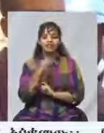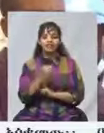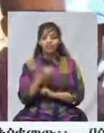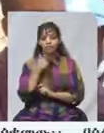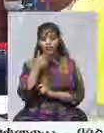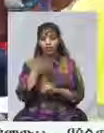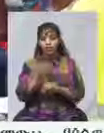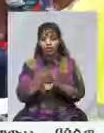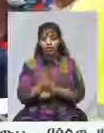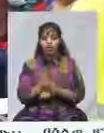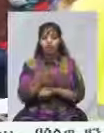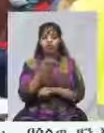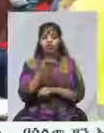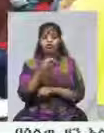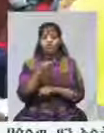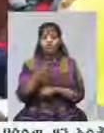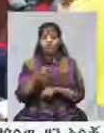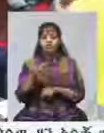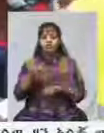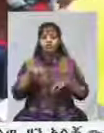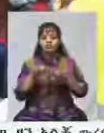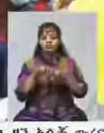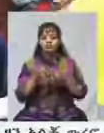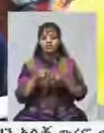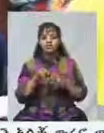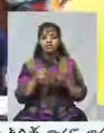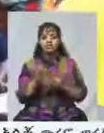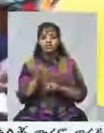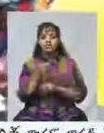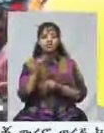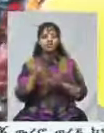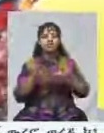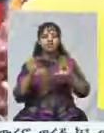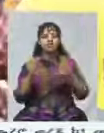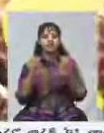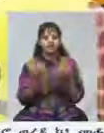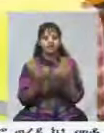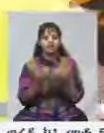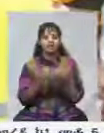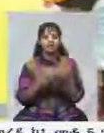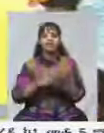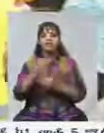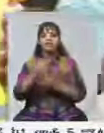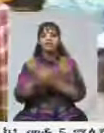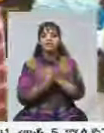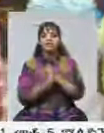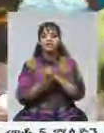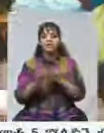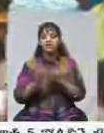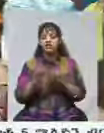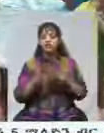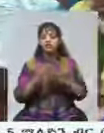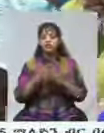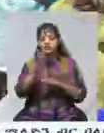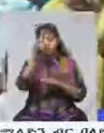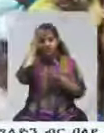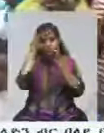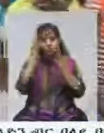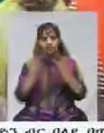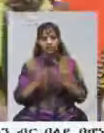በኋላ የአልቾ ወሪሮ ወረዳ ህዝብም ሆነ ሌሎች የህብረተሰብ ክፍሎች በቀጣይ መሰል ችግሮችን ለመቅረፍ መንግስት